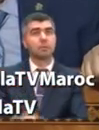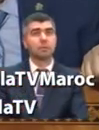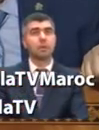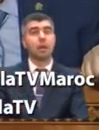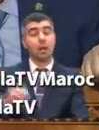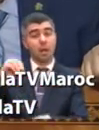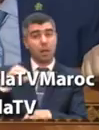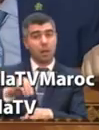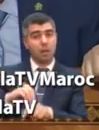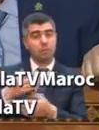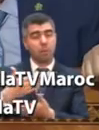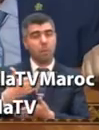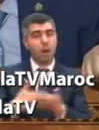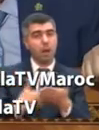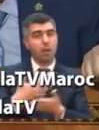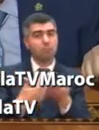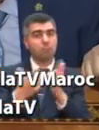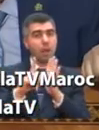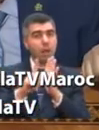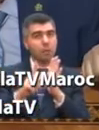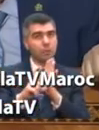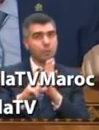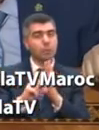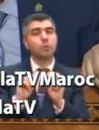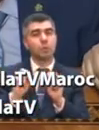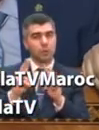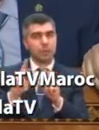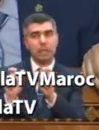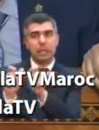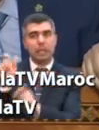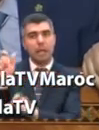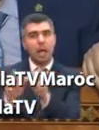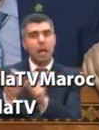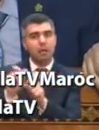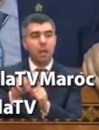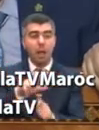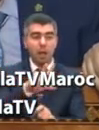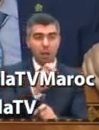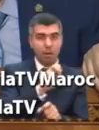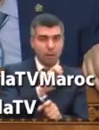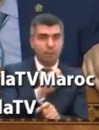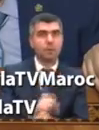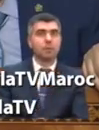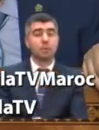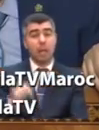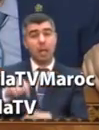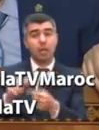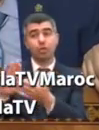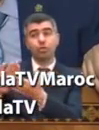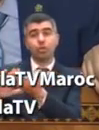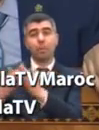خرجت المراسيم واستفد واحد المجموعة الناس اللي كانوا متبعين هذا الأمر، ولكن واحد المجموعة ديال